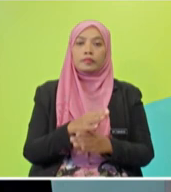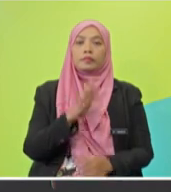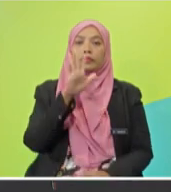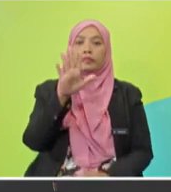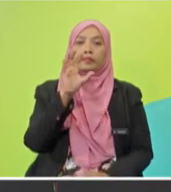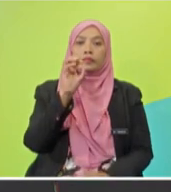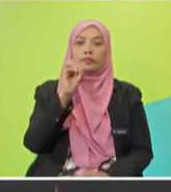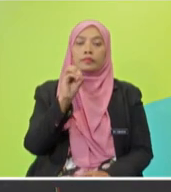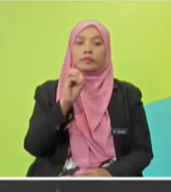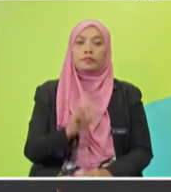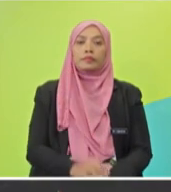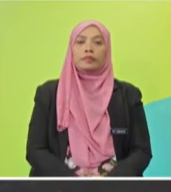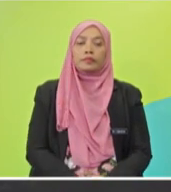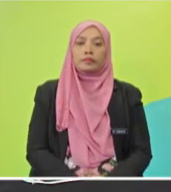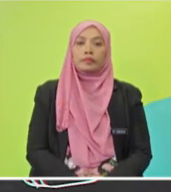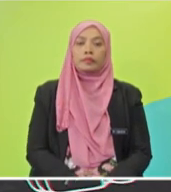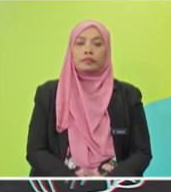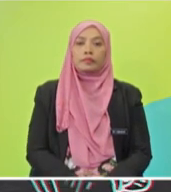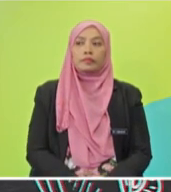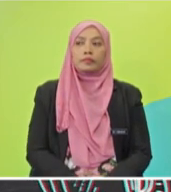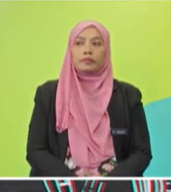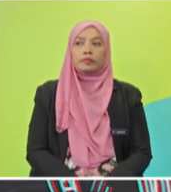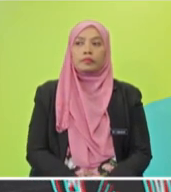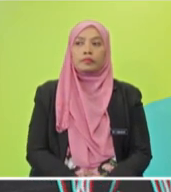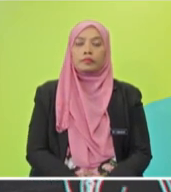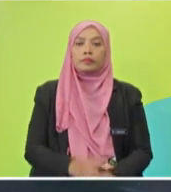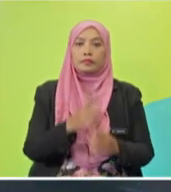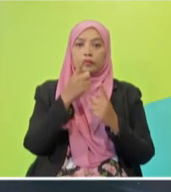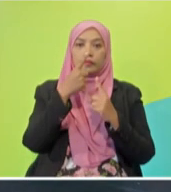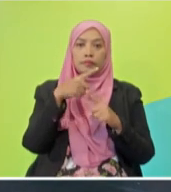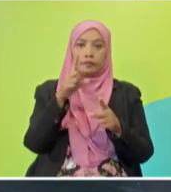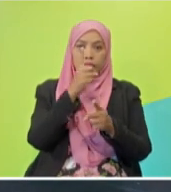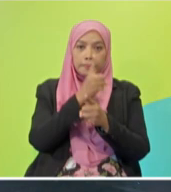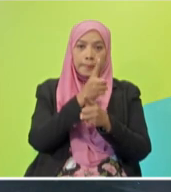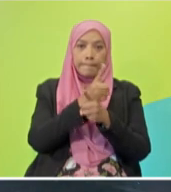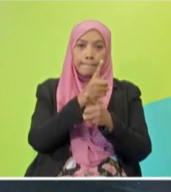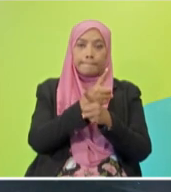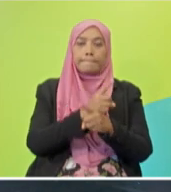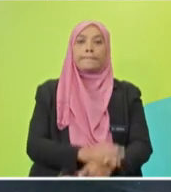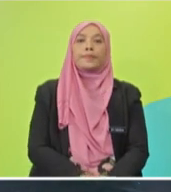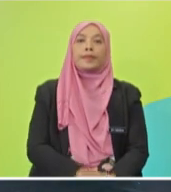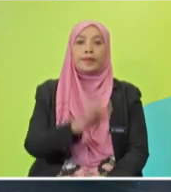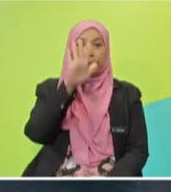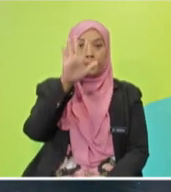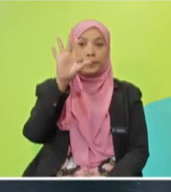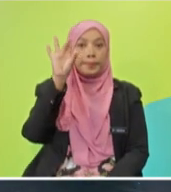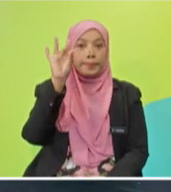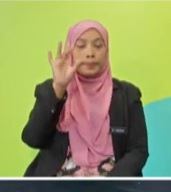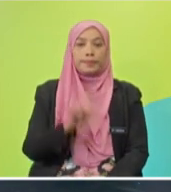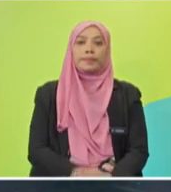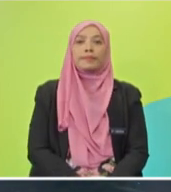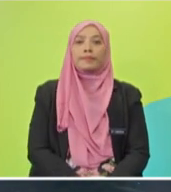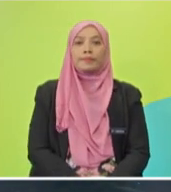nisbah 1 nisbah 5. Yeah. Betul Danish, 5 bintang juga. 5 bintang untuk Danish. Alright.